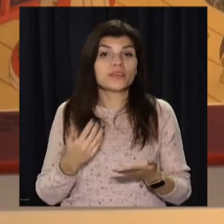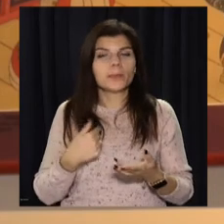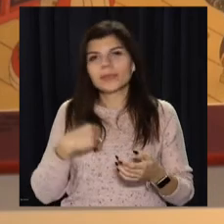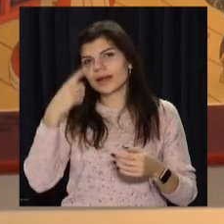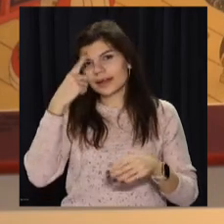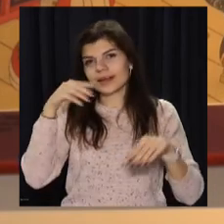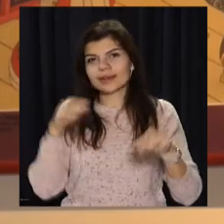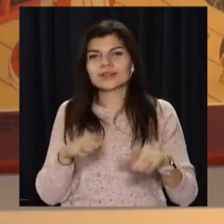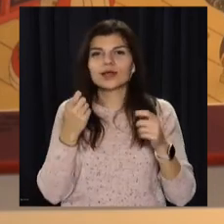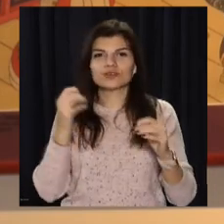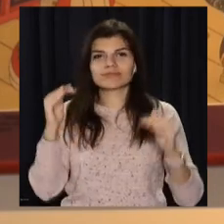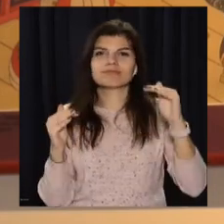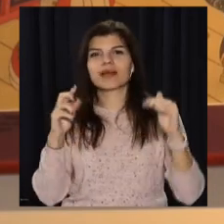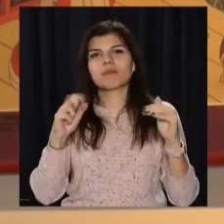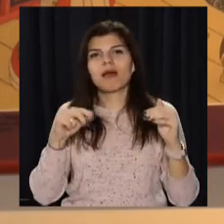трошки збалансувати